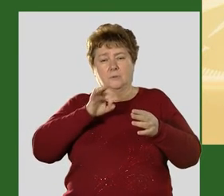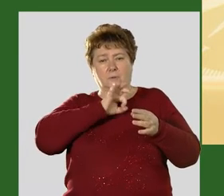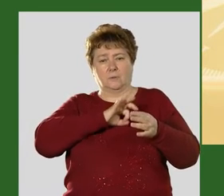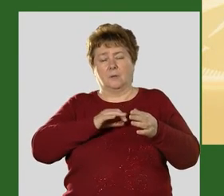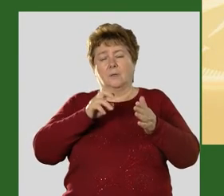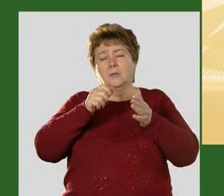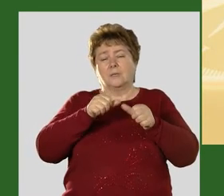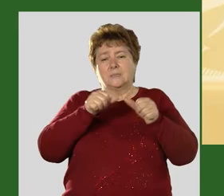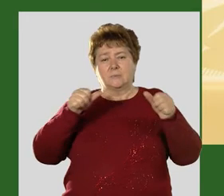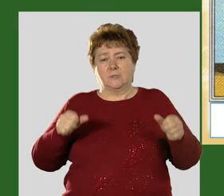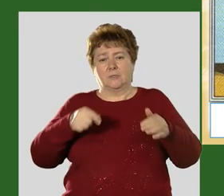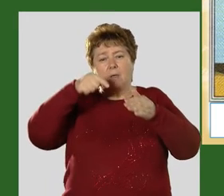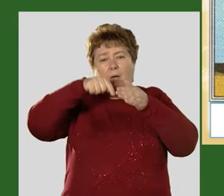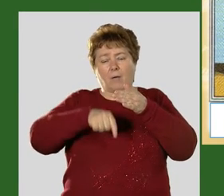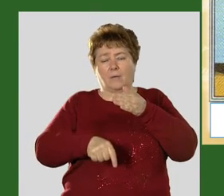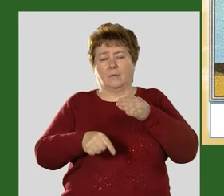промера глубин.